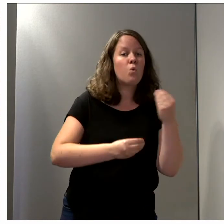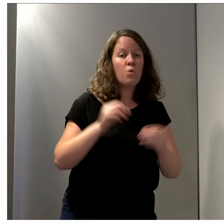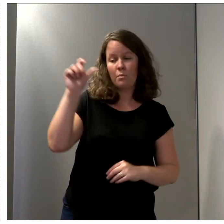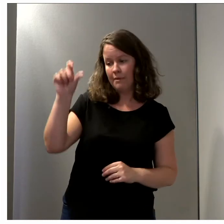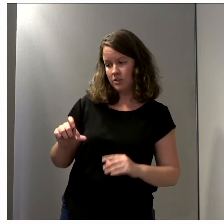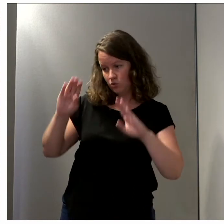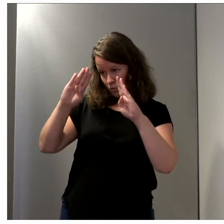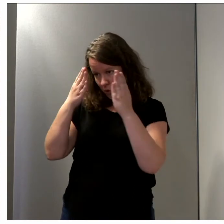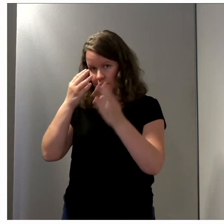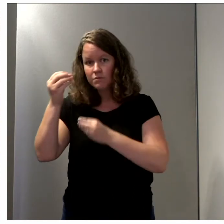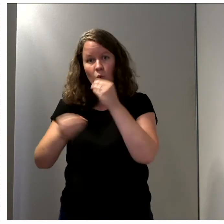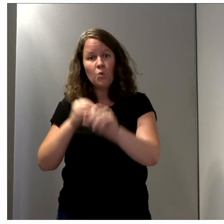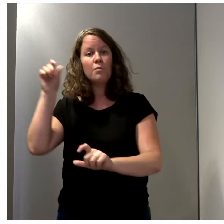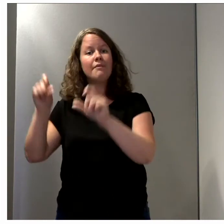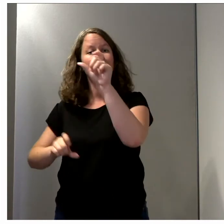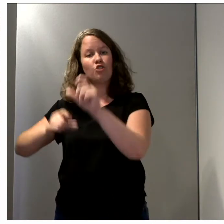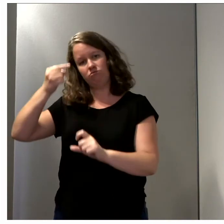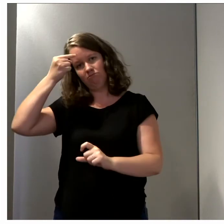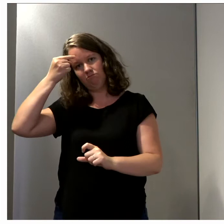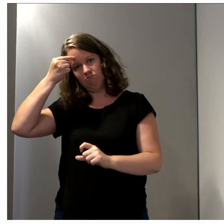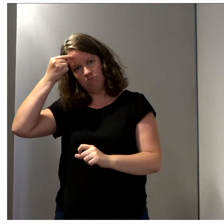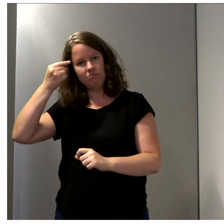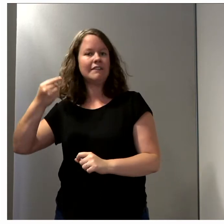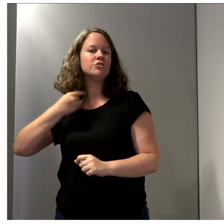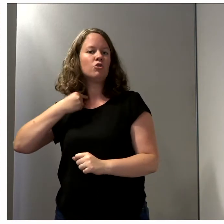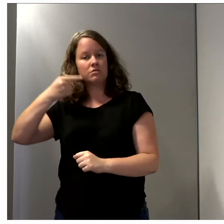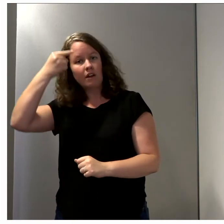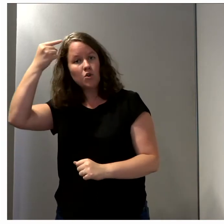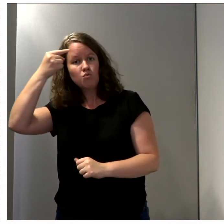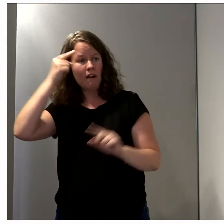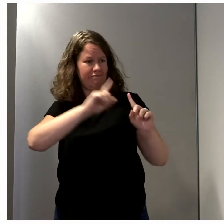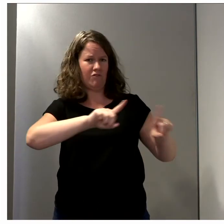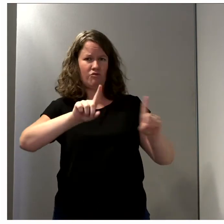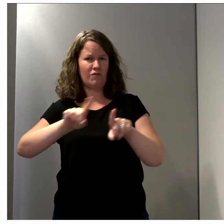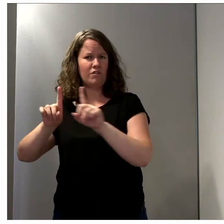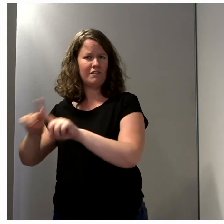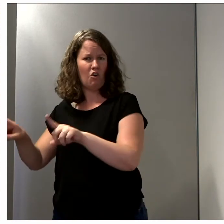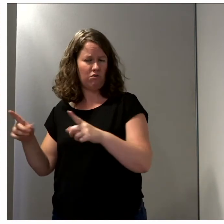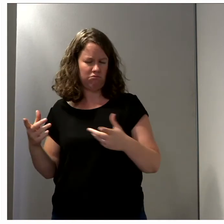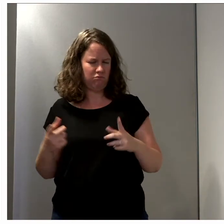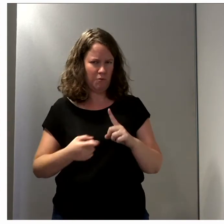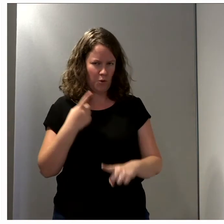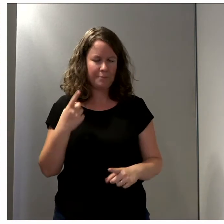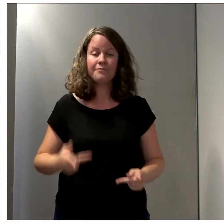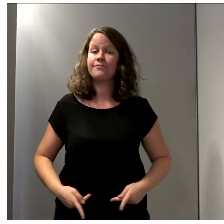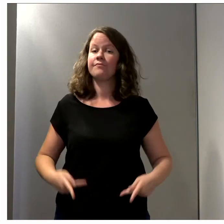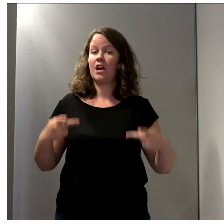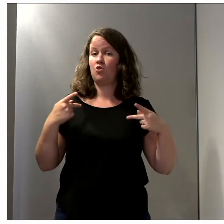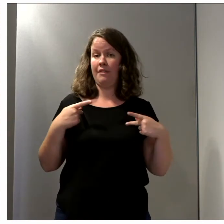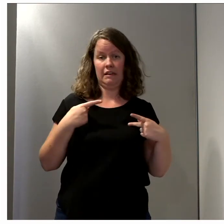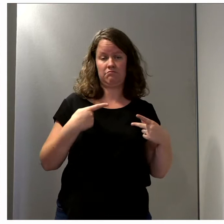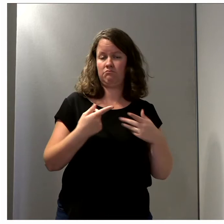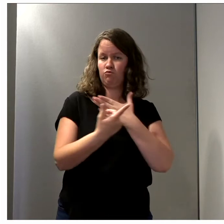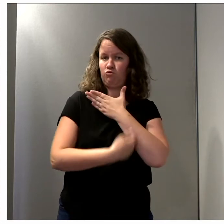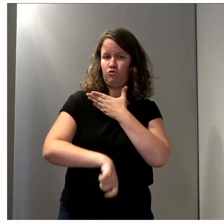de déficience intellectuelle. Et donc, ces ateliers hebdomadaires, pour une durée